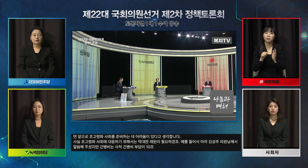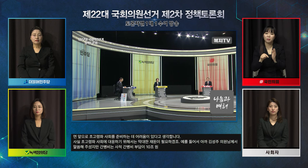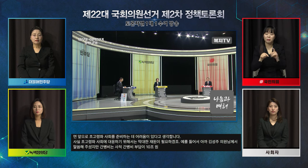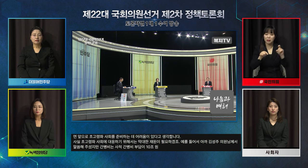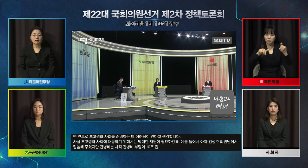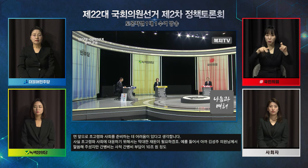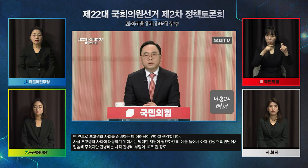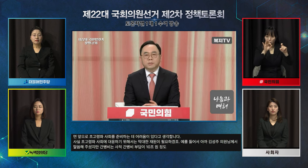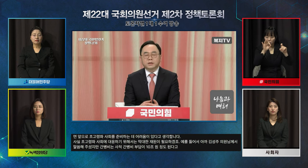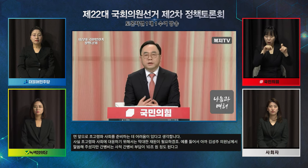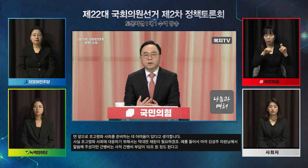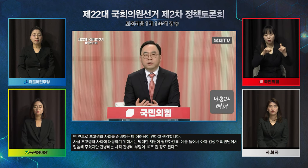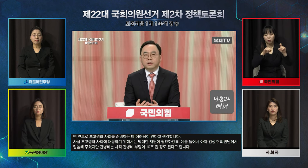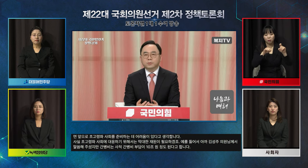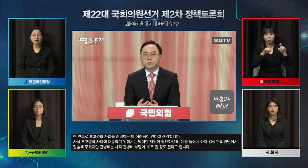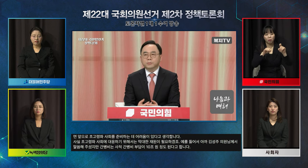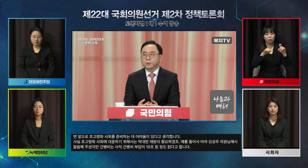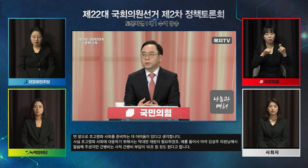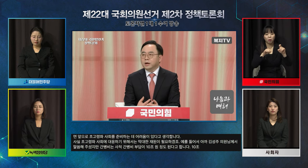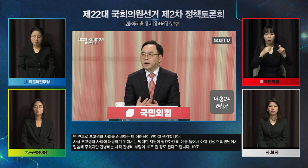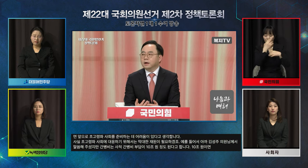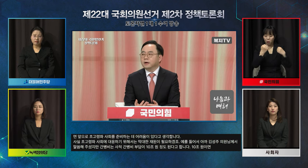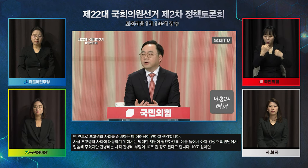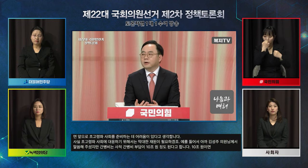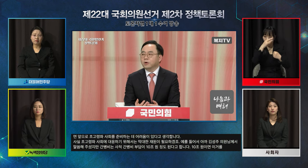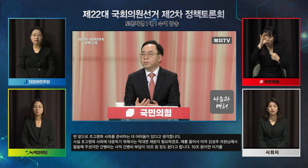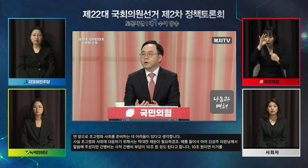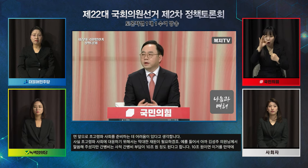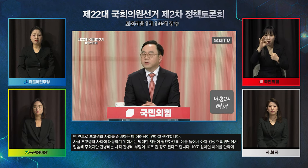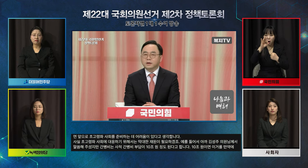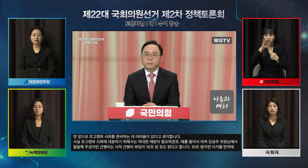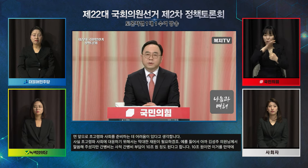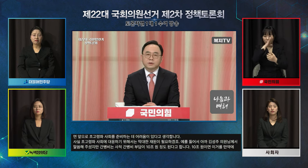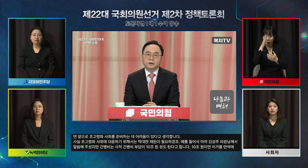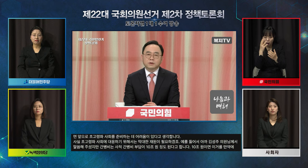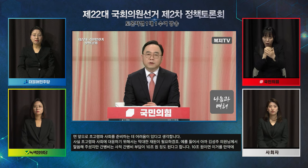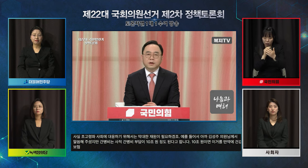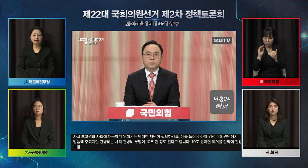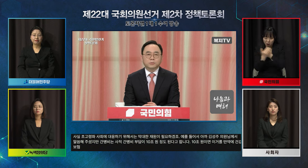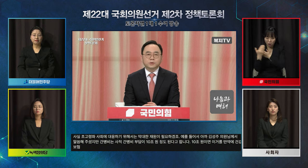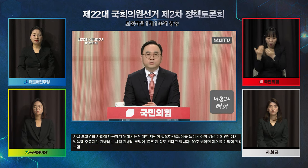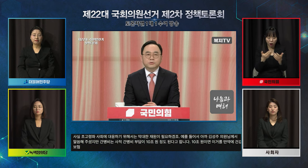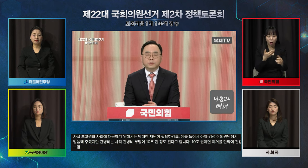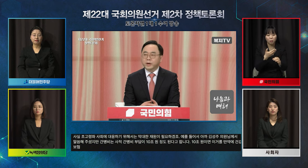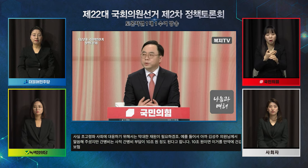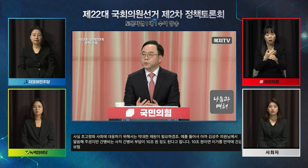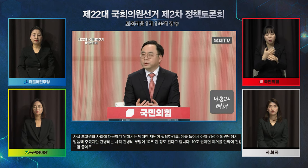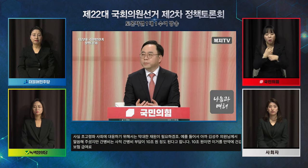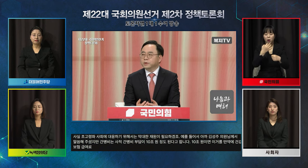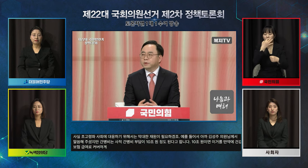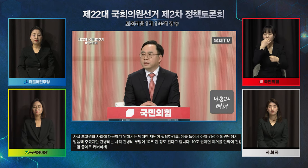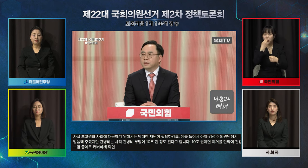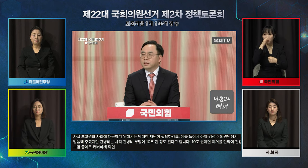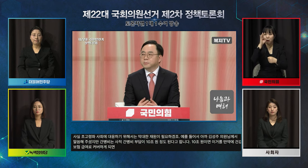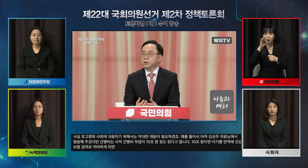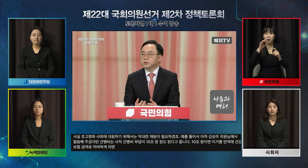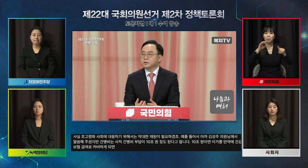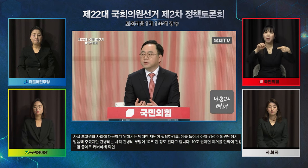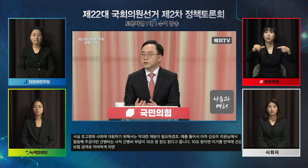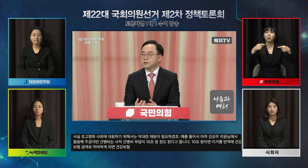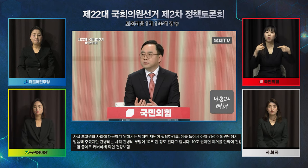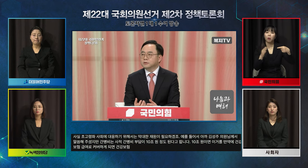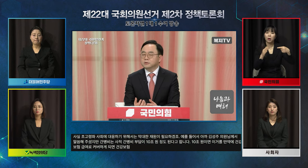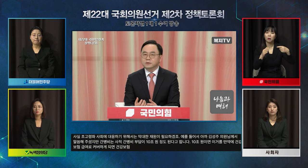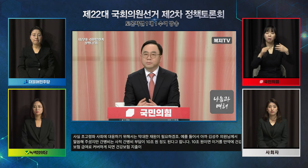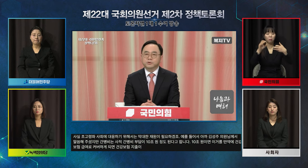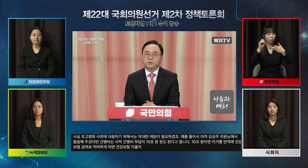10조 원이면 이걸 만약에 건강보험 급여로 다 커버를 하게 된다면 건강보험 지출이 한 100조 정도 됩니다. 연간. 한 10%